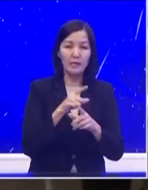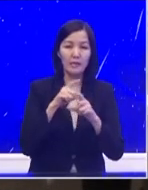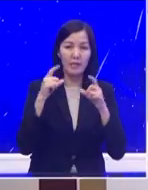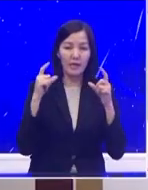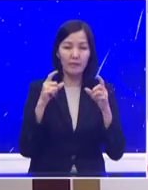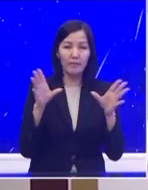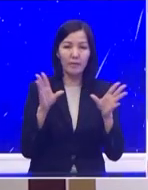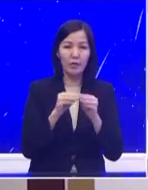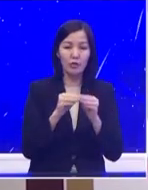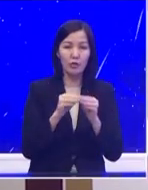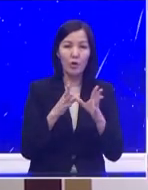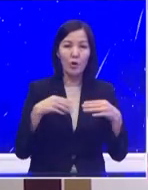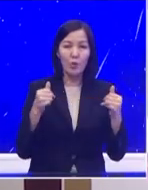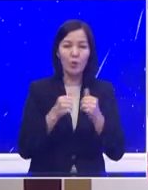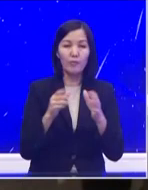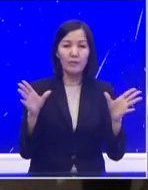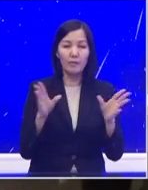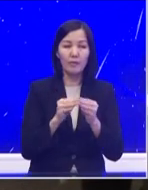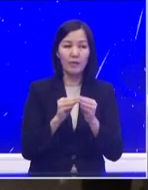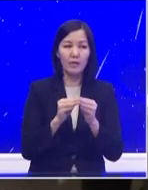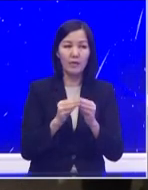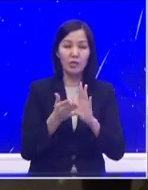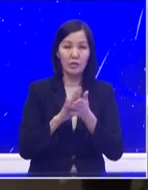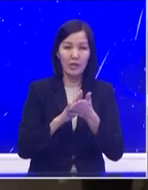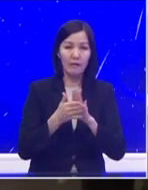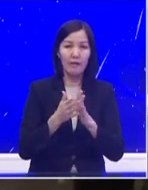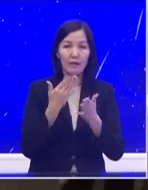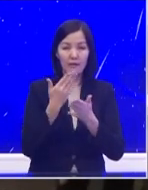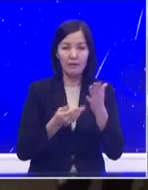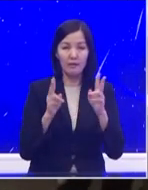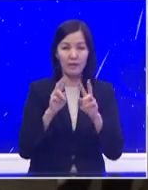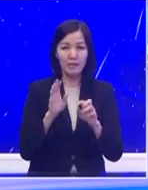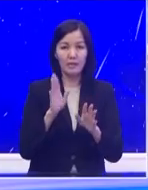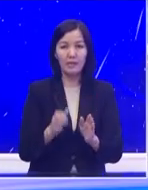болады, яғни отбасы мүшелерінің жалпы жағдайын тексеріп бірге болатын болады.